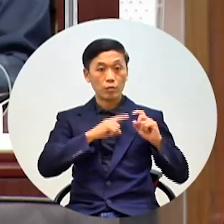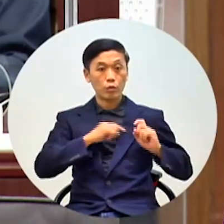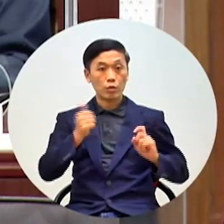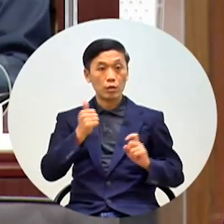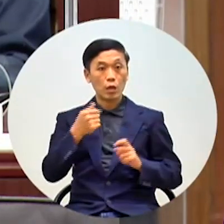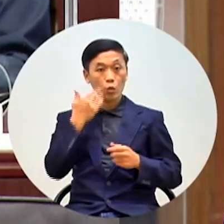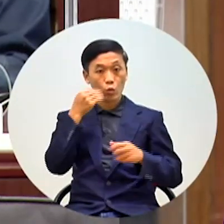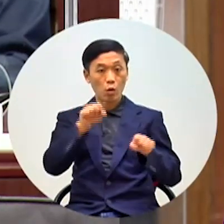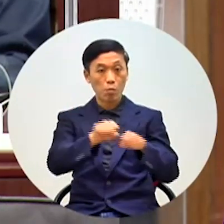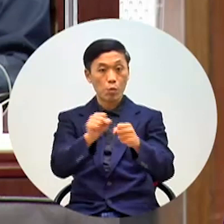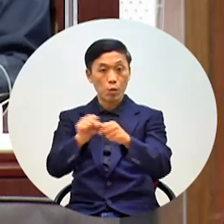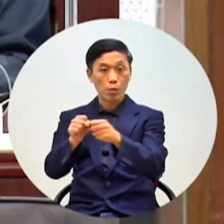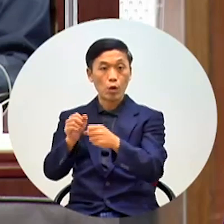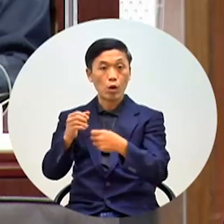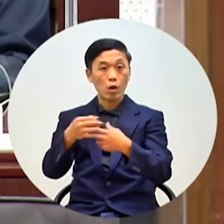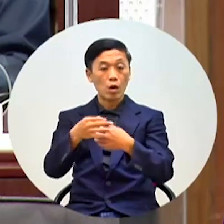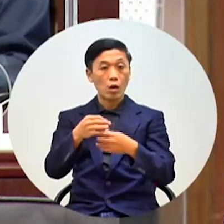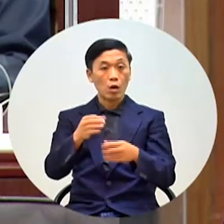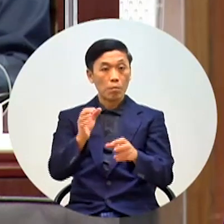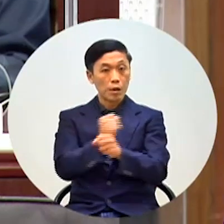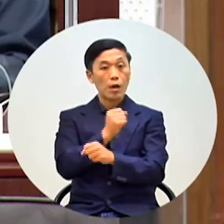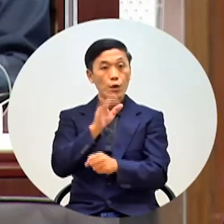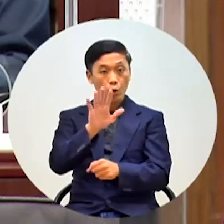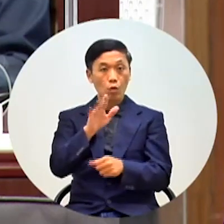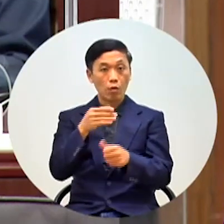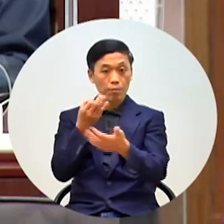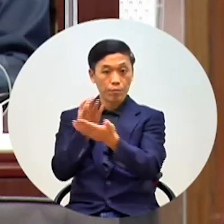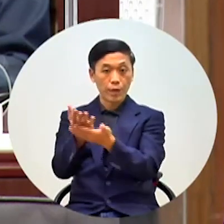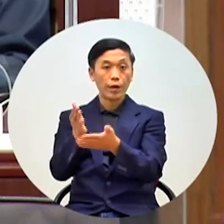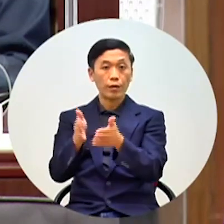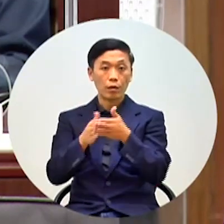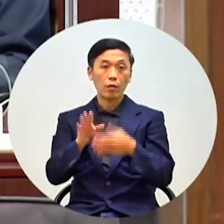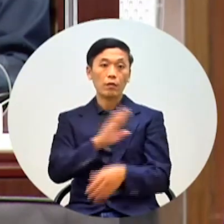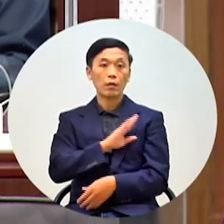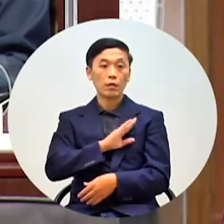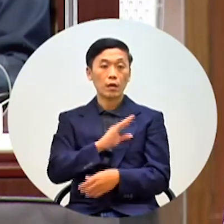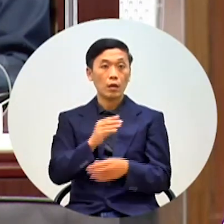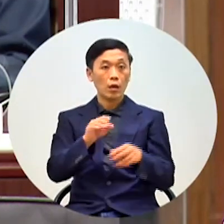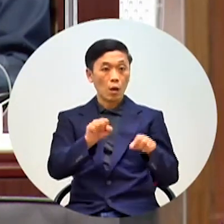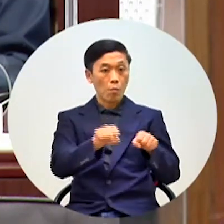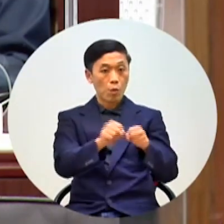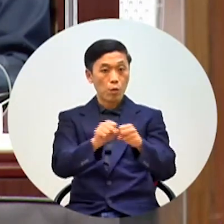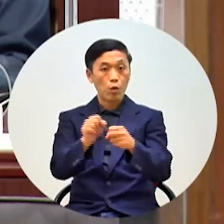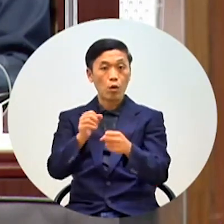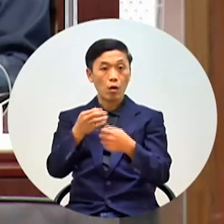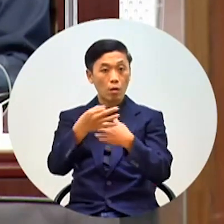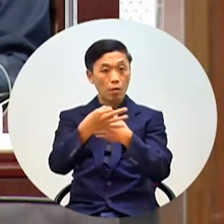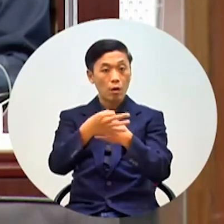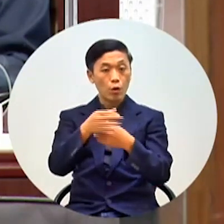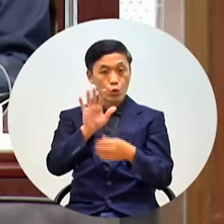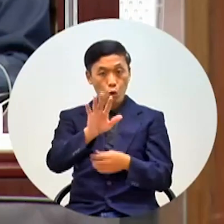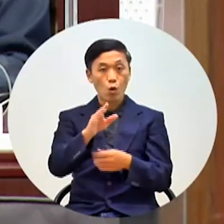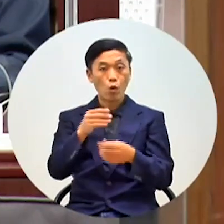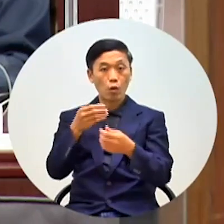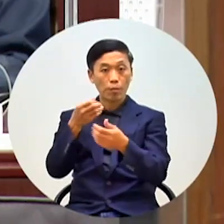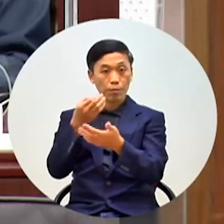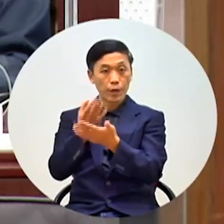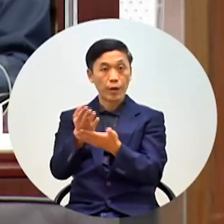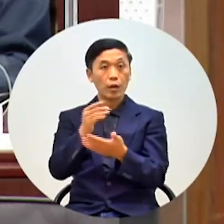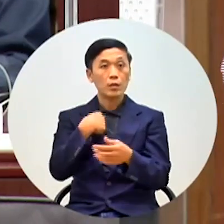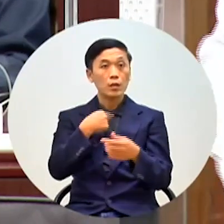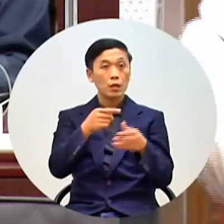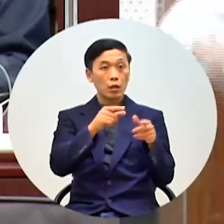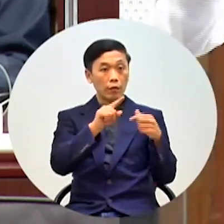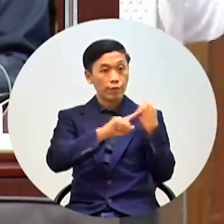当然就是应该要赔偿。那损害赔偿的责任就要按照相关的法律，譬如说电业法或者